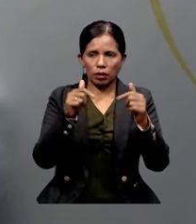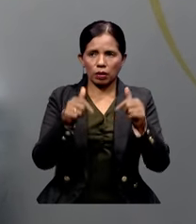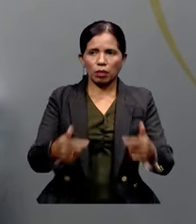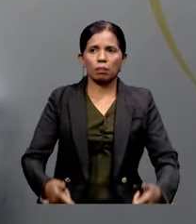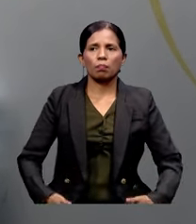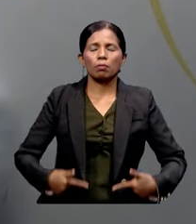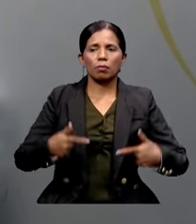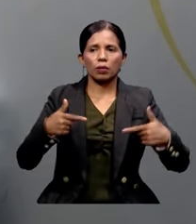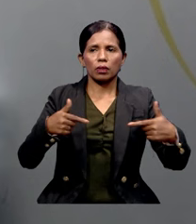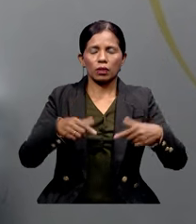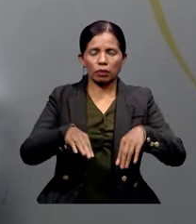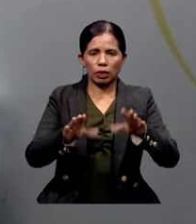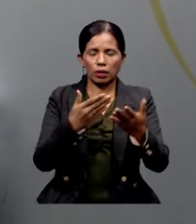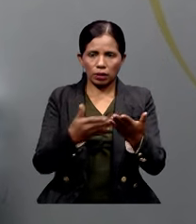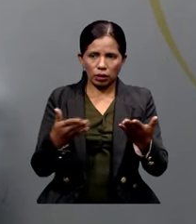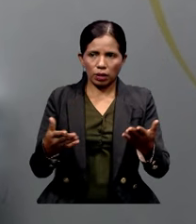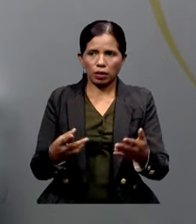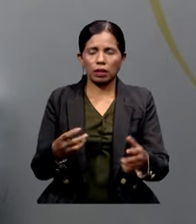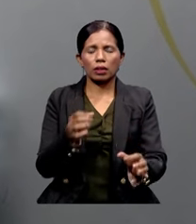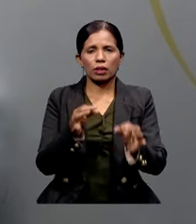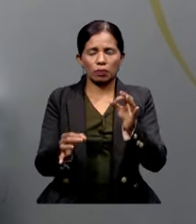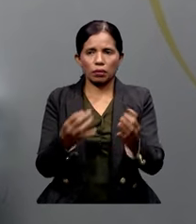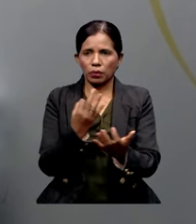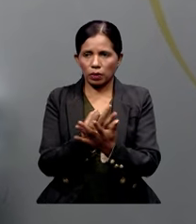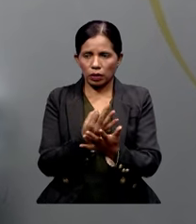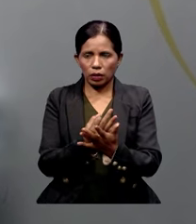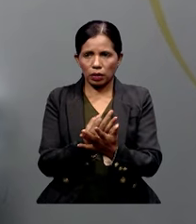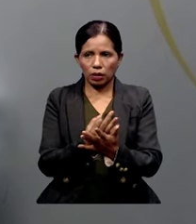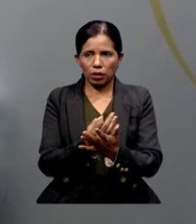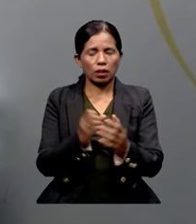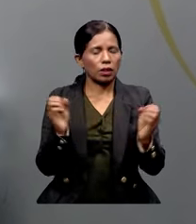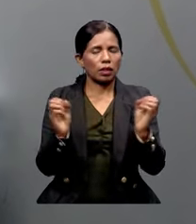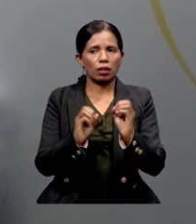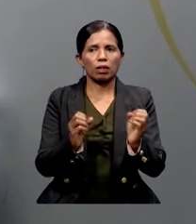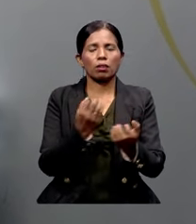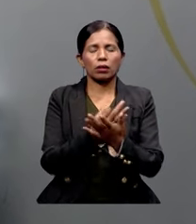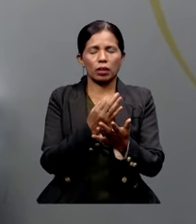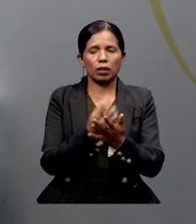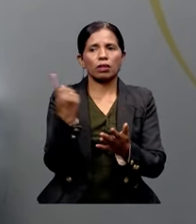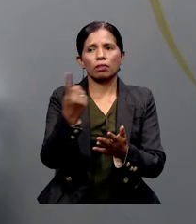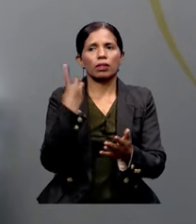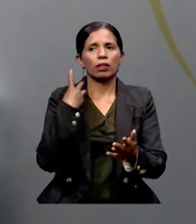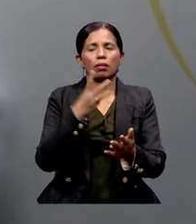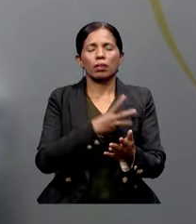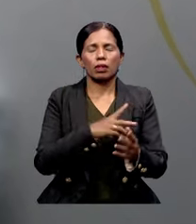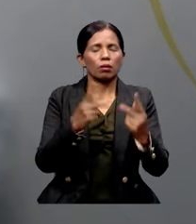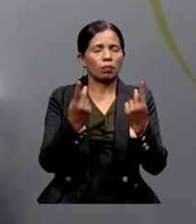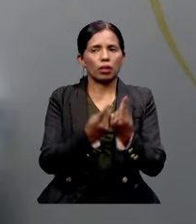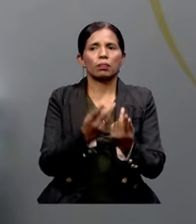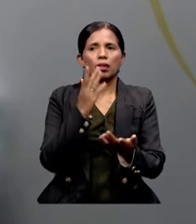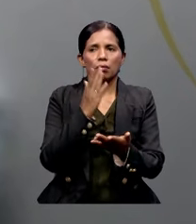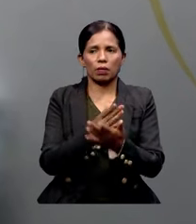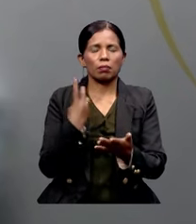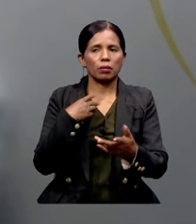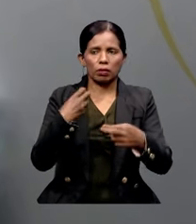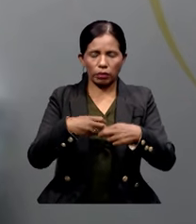susi fan sasang si karek osang nane laber putar osang ni mati lah tak kerja kata dia ami mus aras ke